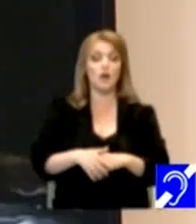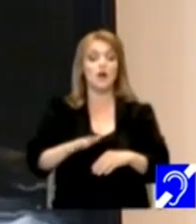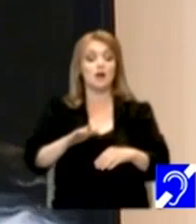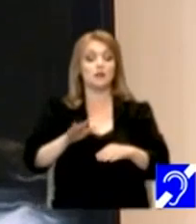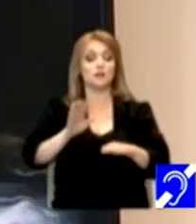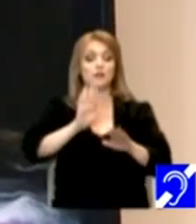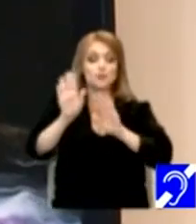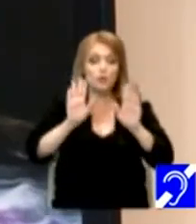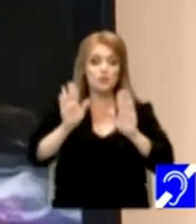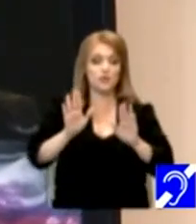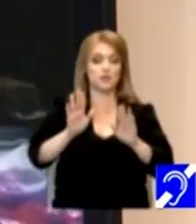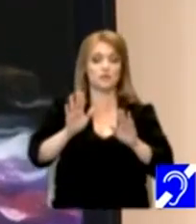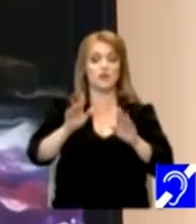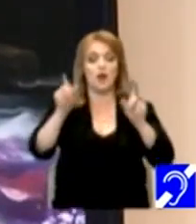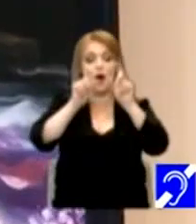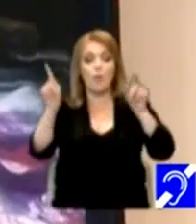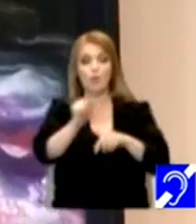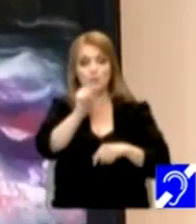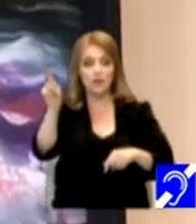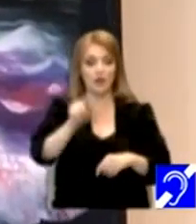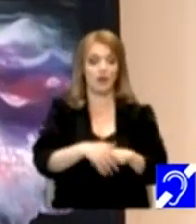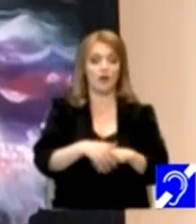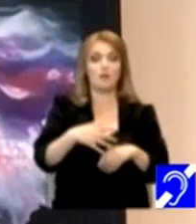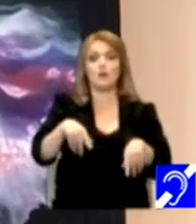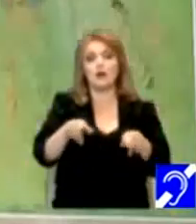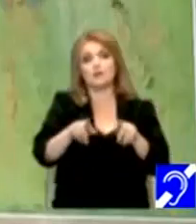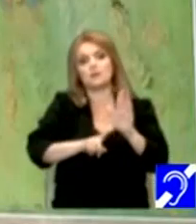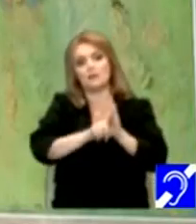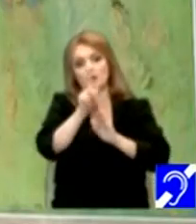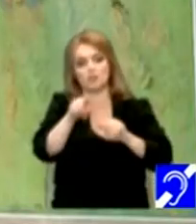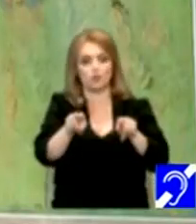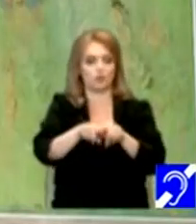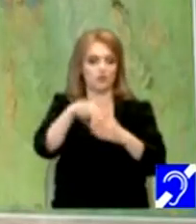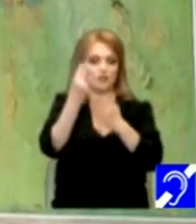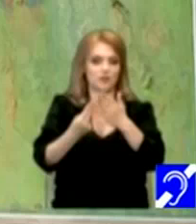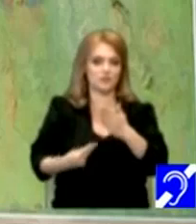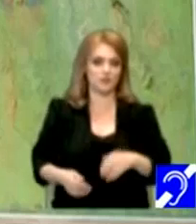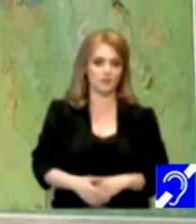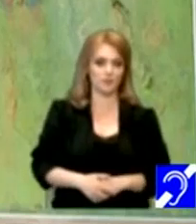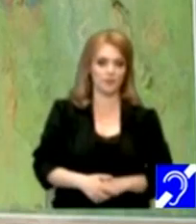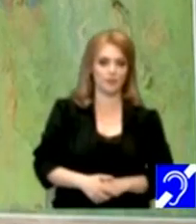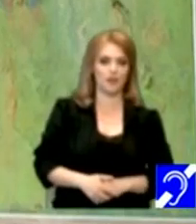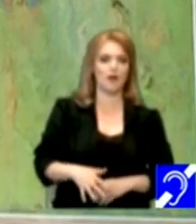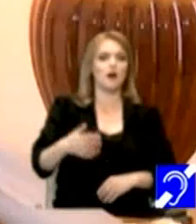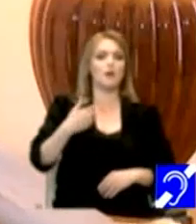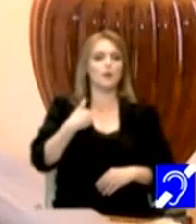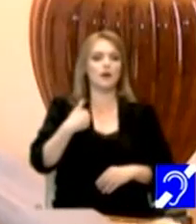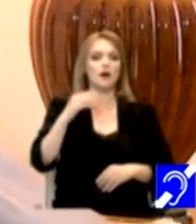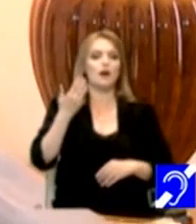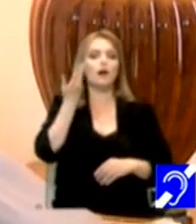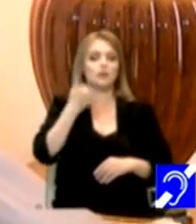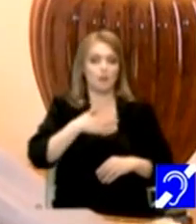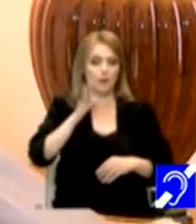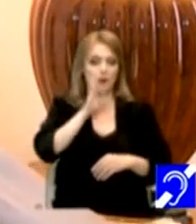a determinat-o pe Lavinia Ioniță să-și transforme sentimentele în culoare. Treceam prin foarte multă suferință, frustrare,